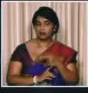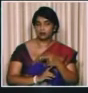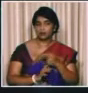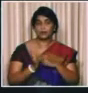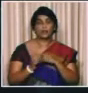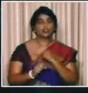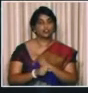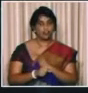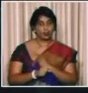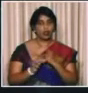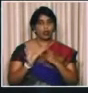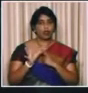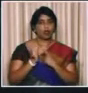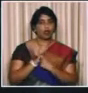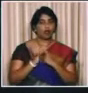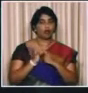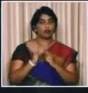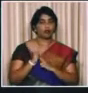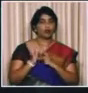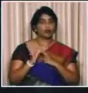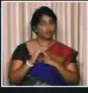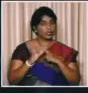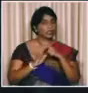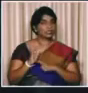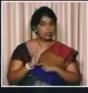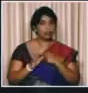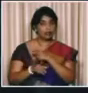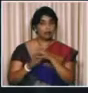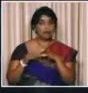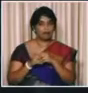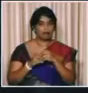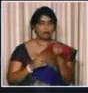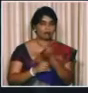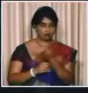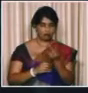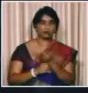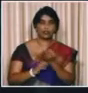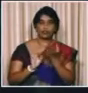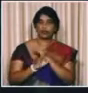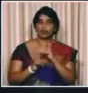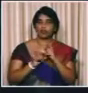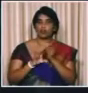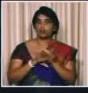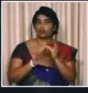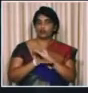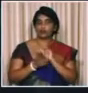මේජර් ජෙනරල් අරුණ ජයසීකර එතුමා එතුමගේ බිරිඳයි පහුගියදා ඩුබායි